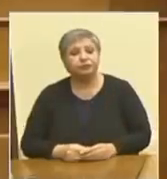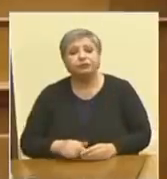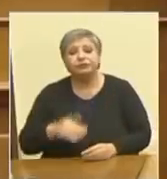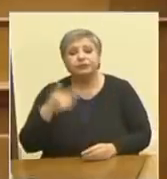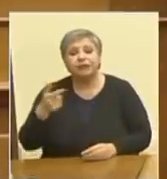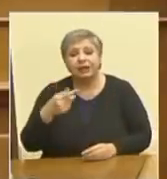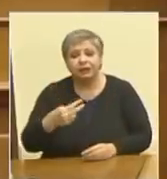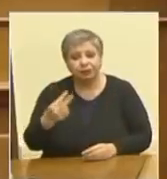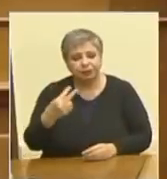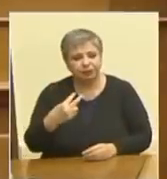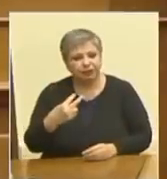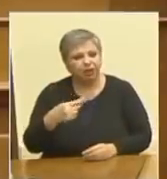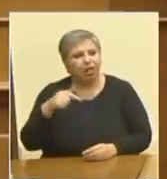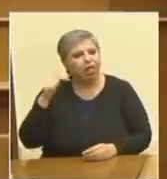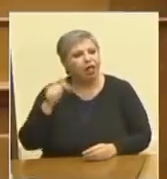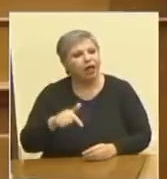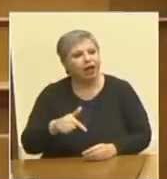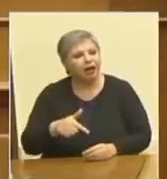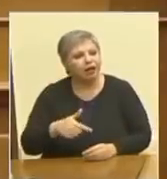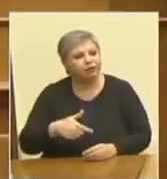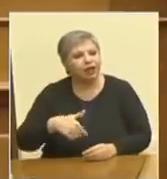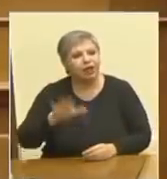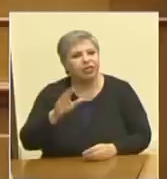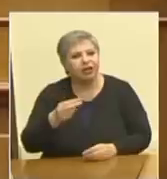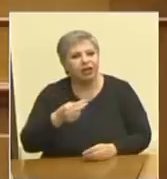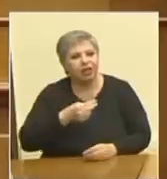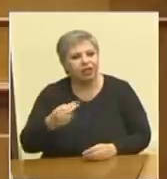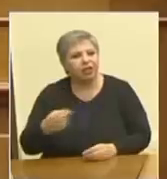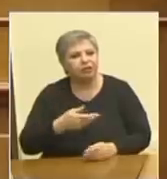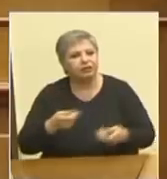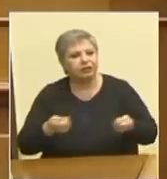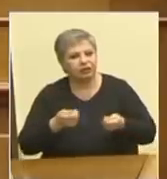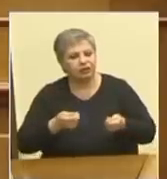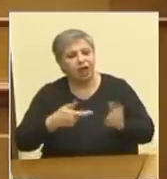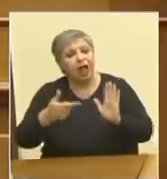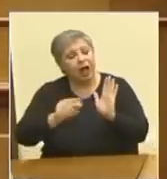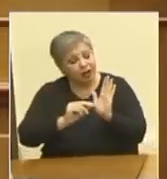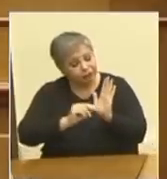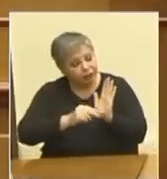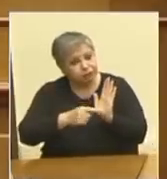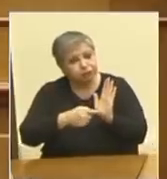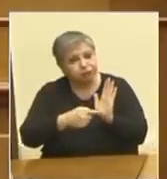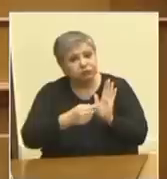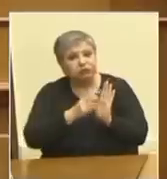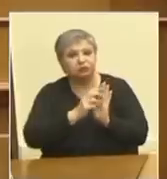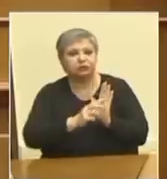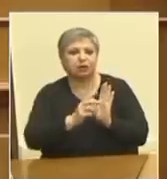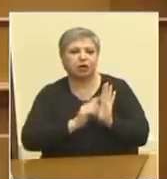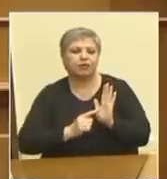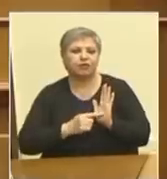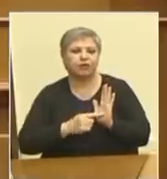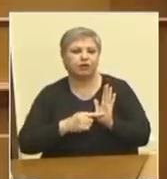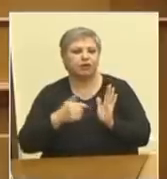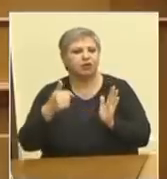Ξέρετε, αυτά δεν είναι ζητήματα ερμηνείας. Τα λέει η Συμφωνία. Ξεκάθαρα. Δεν